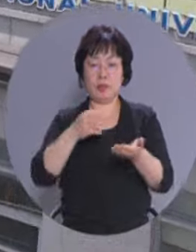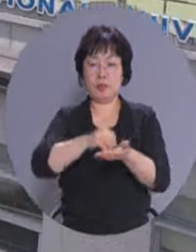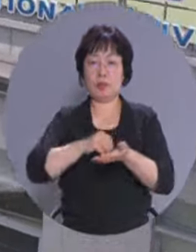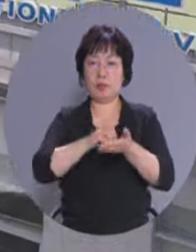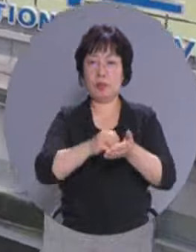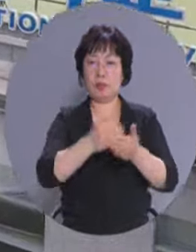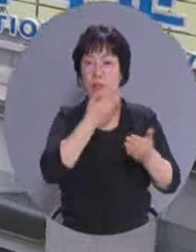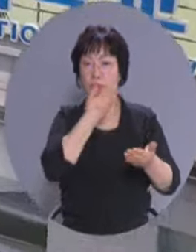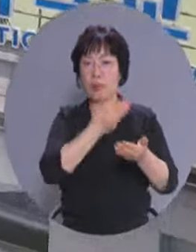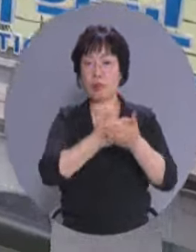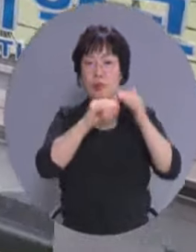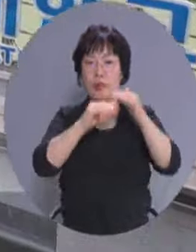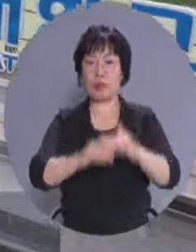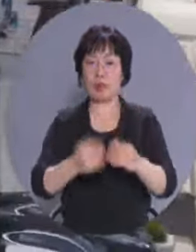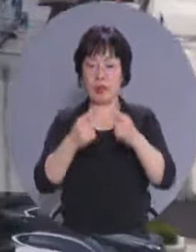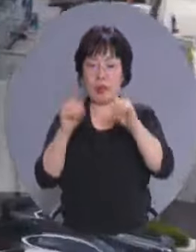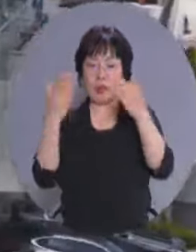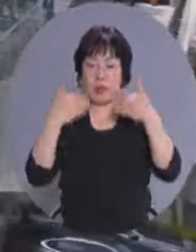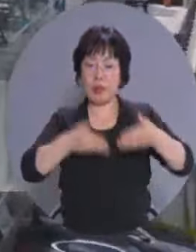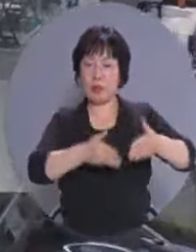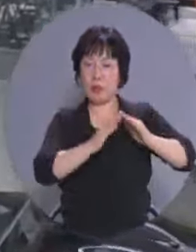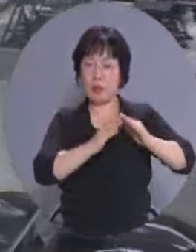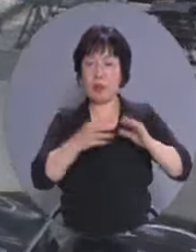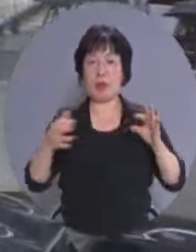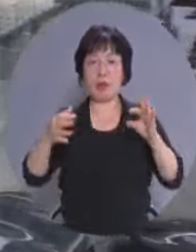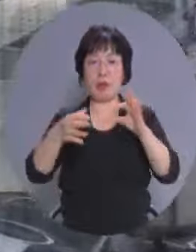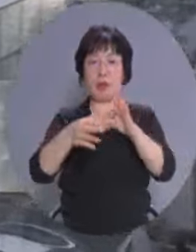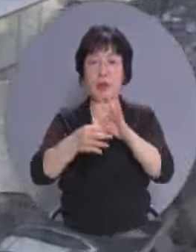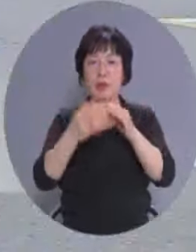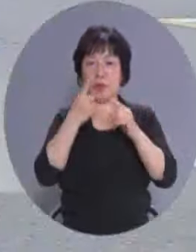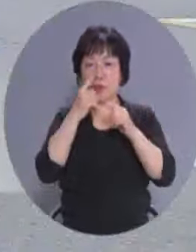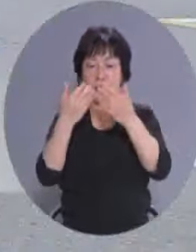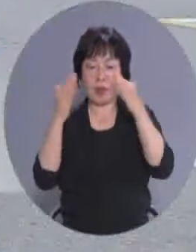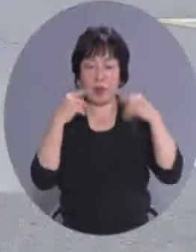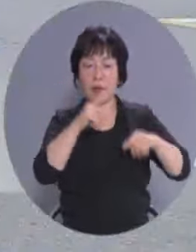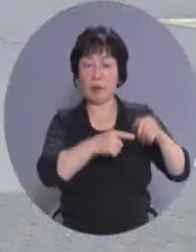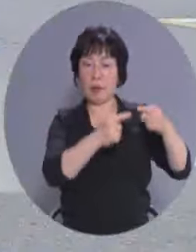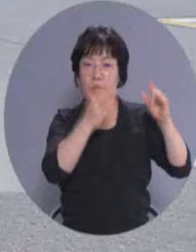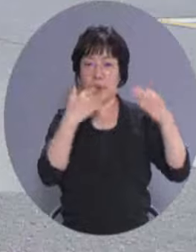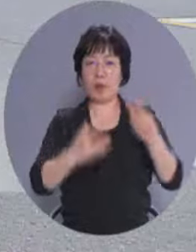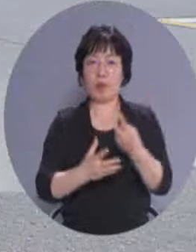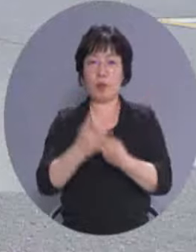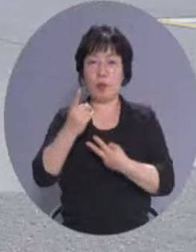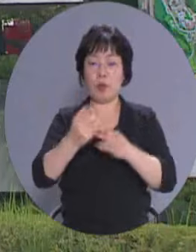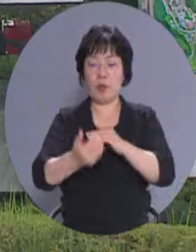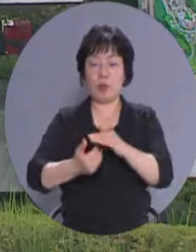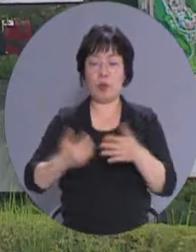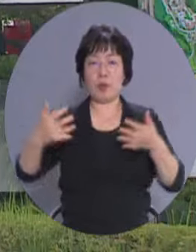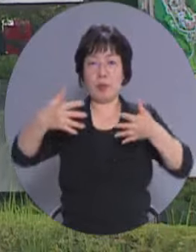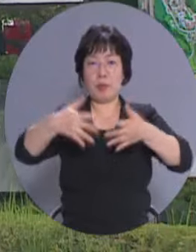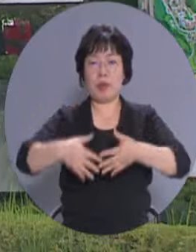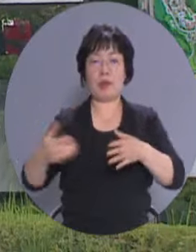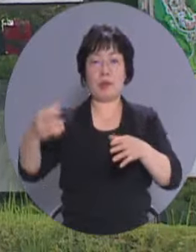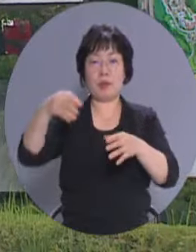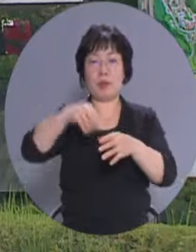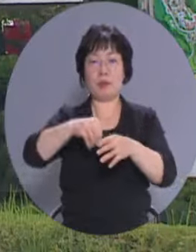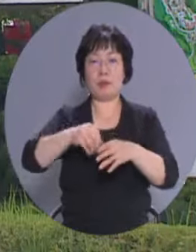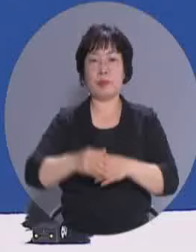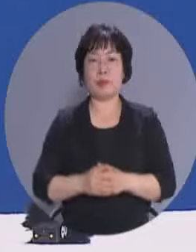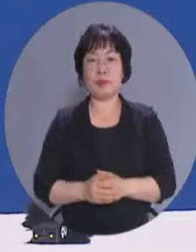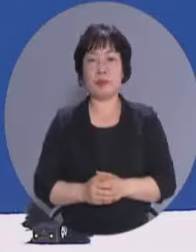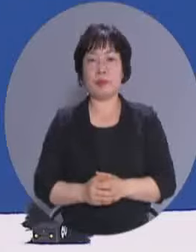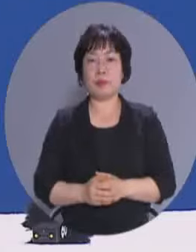핵심 내용 중에는 각 대학의 존립과 연동된 순천대와 목포대 통합을 전제로 한 내용까지 포함됐던 것으로